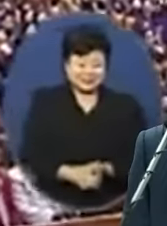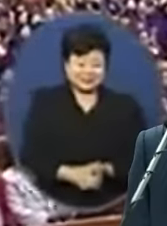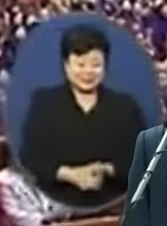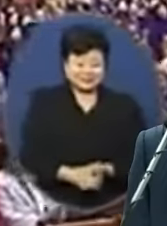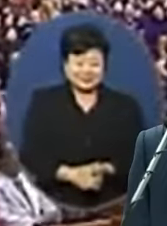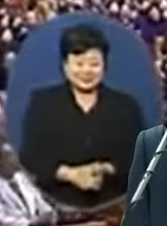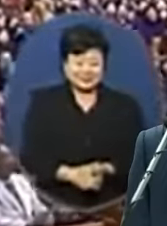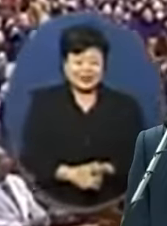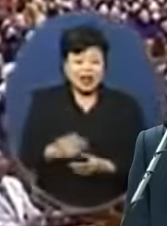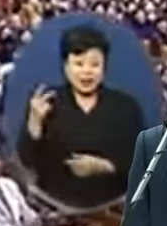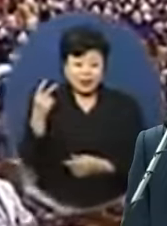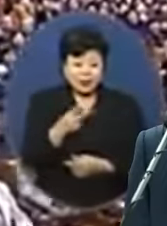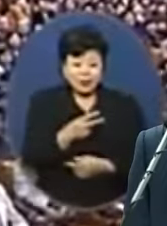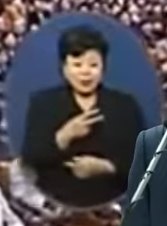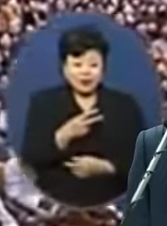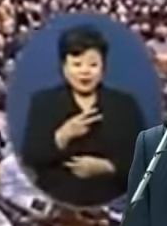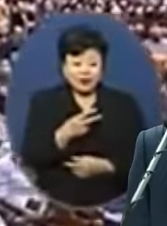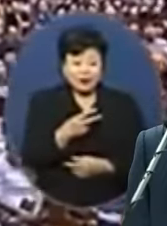그리고